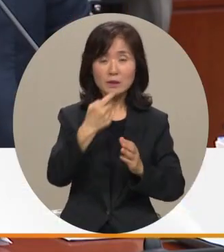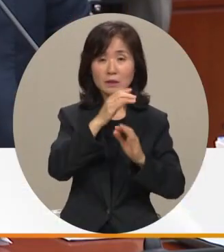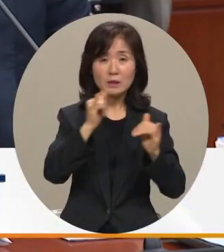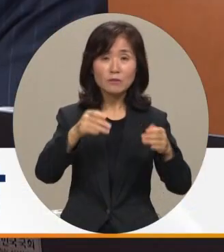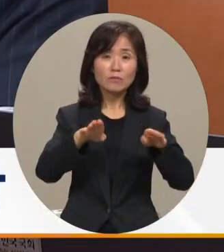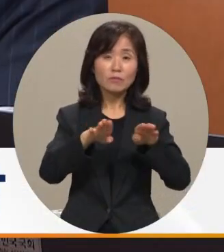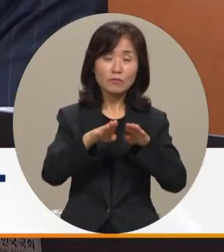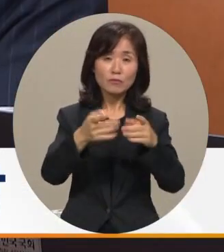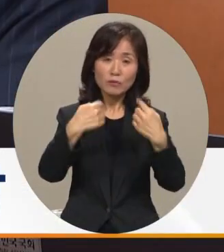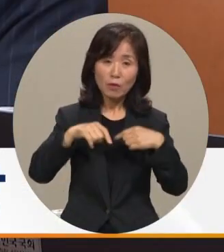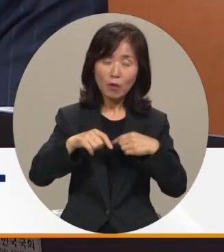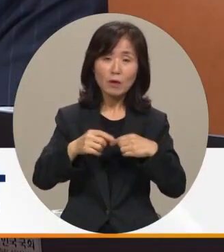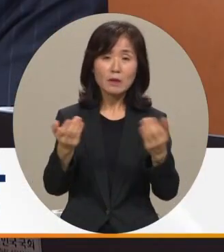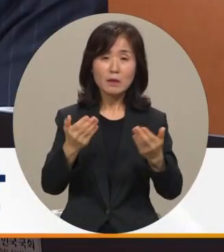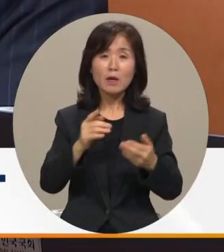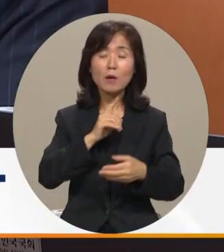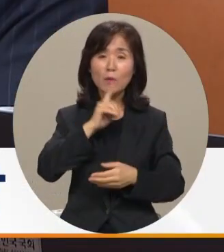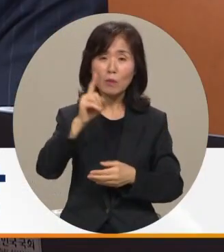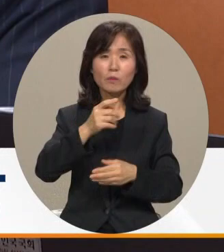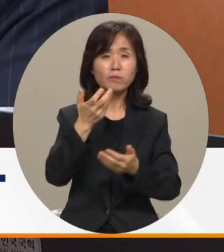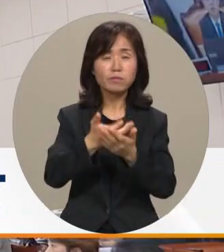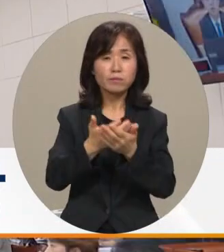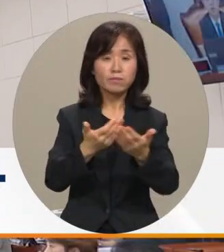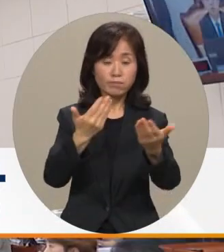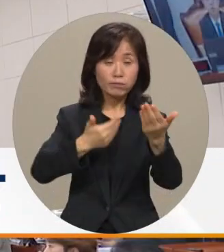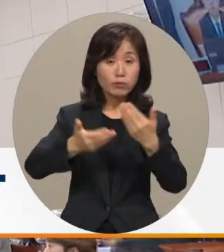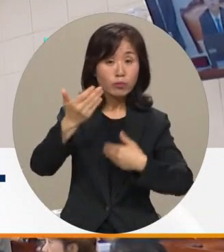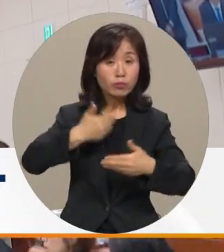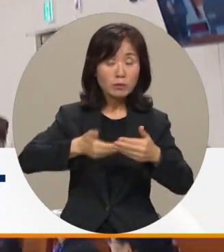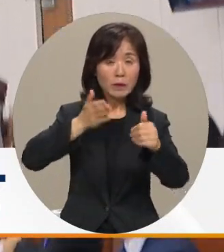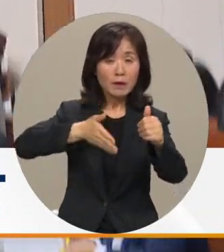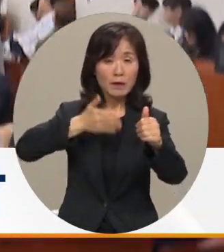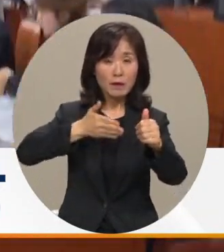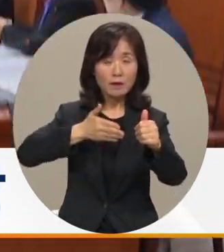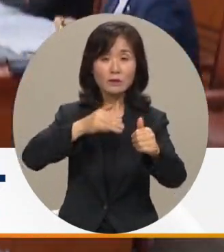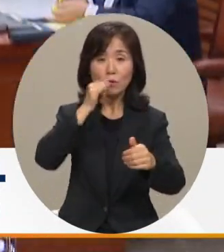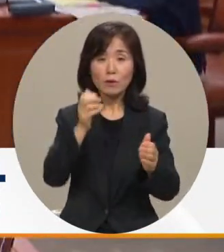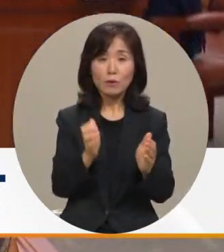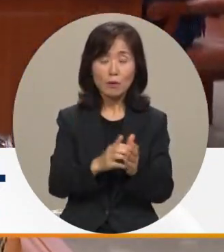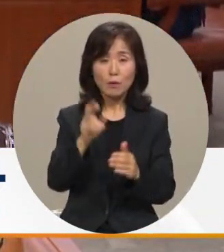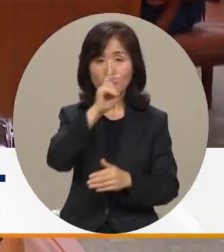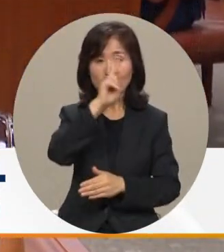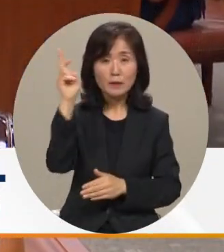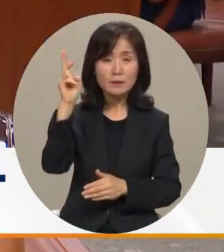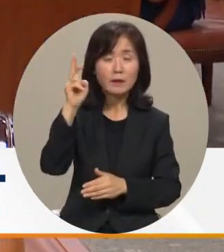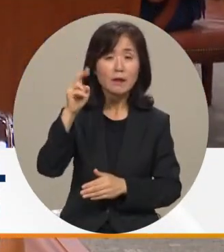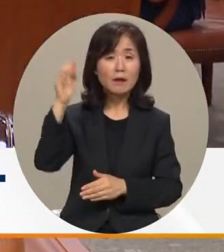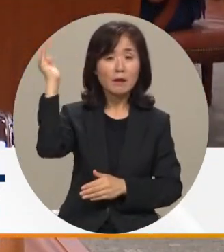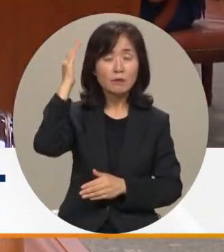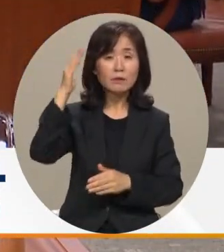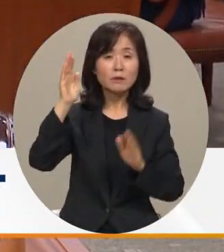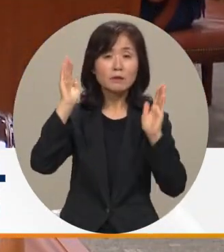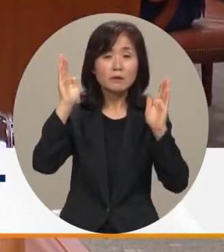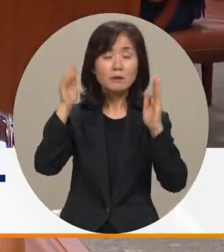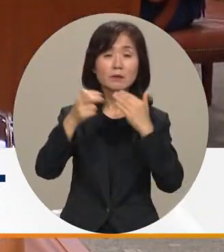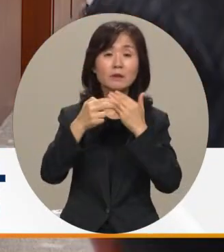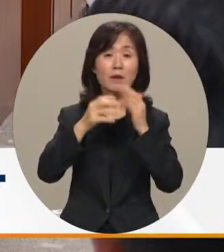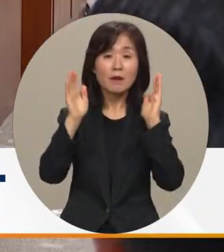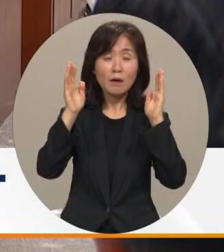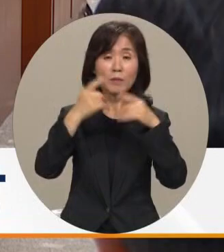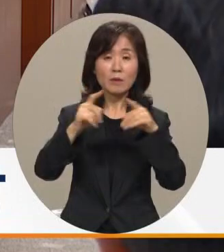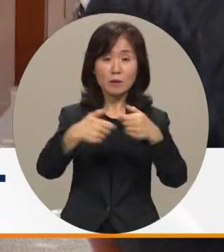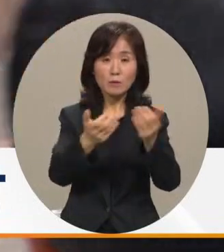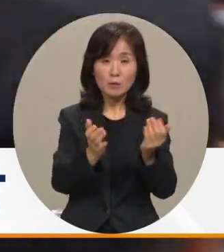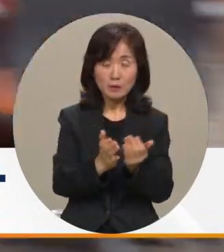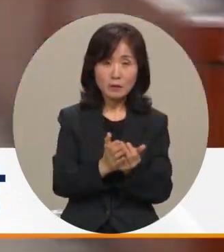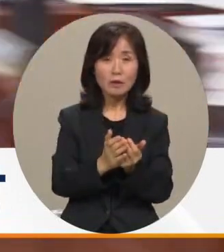업무보고 자료제출 요구으로 진행됐고 후엔 덕국 원장 의대와 증원